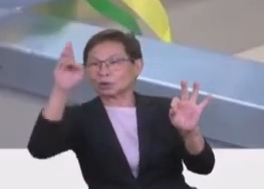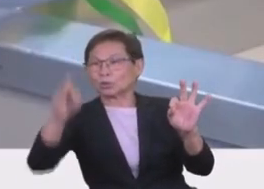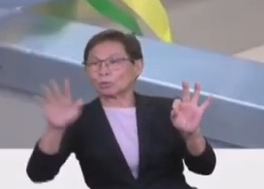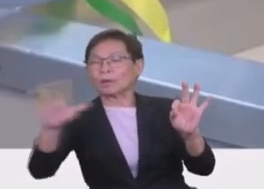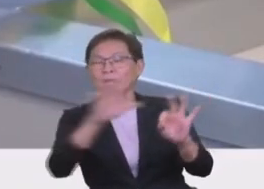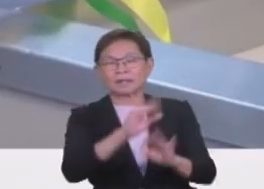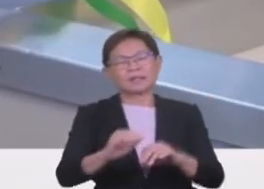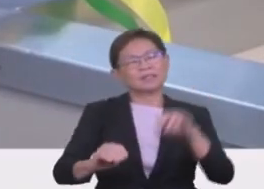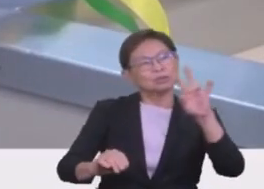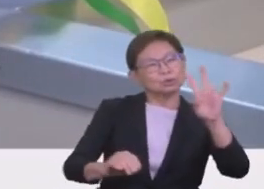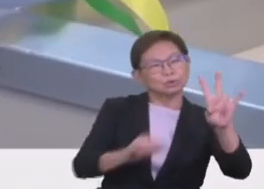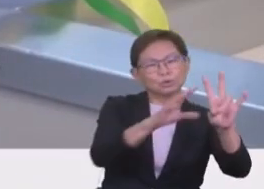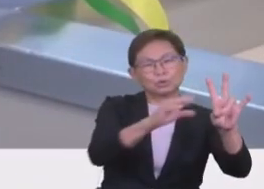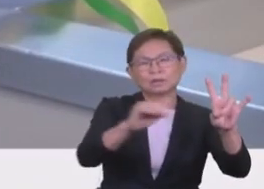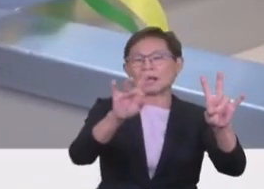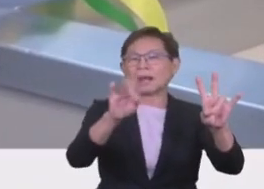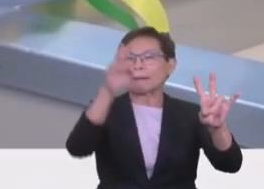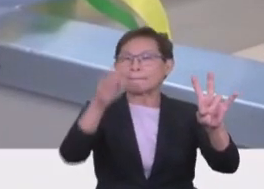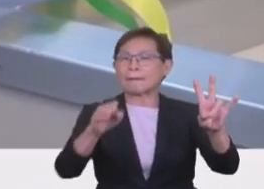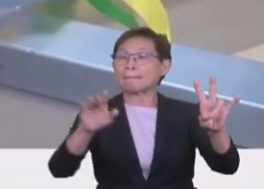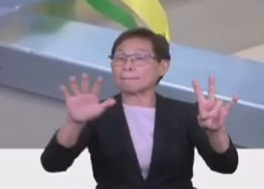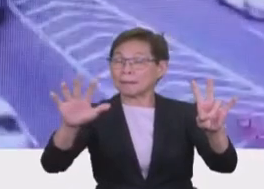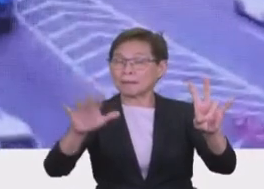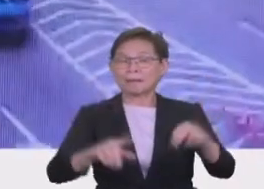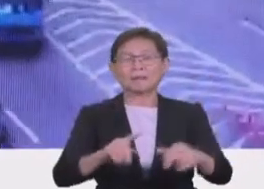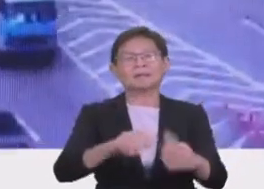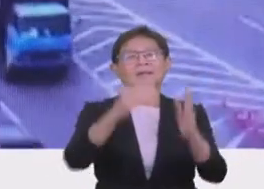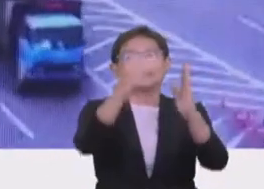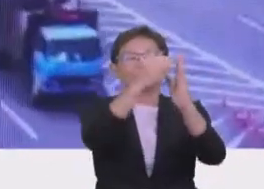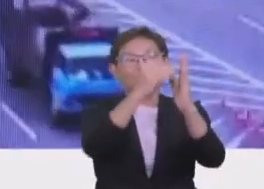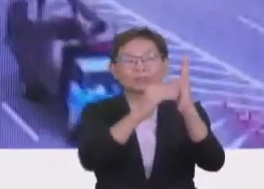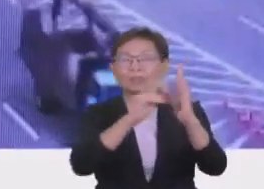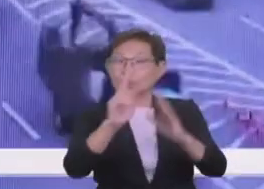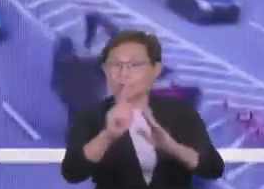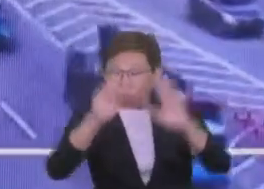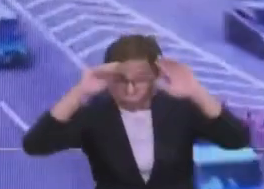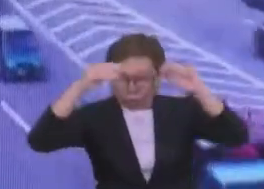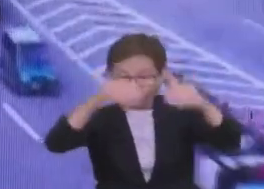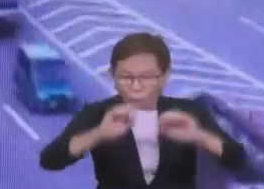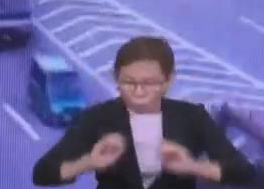serta 7 dan 8 Mei. Ikuti siri kedua dengan fokus